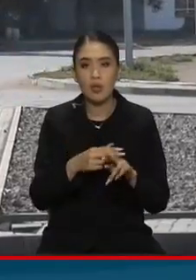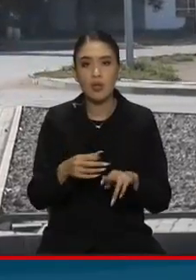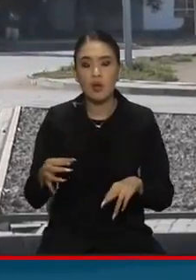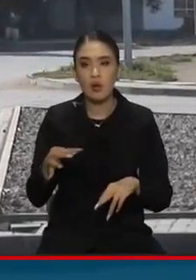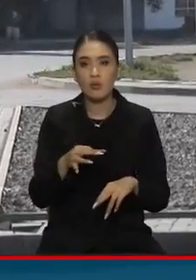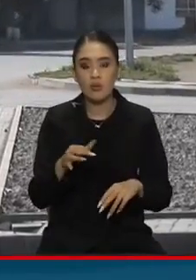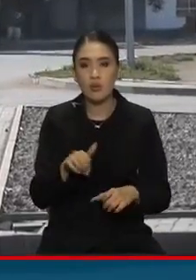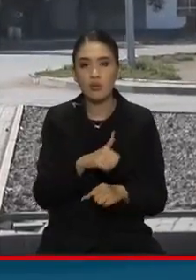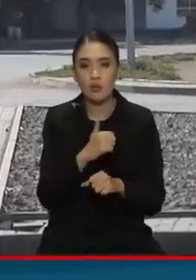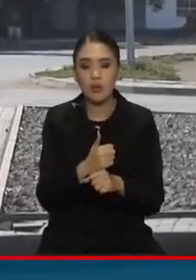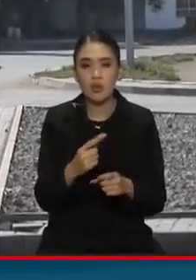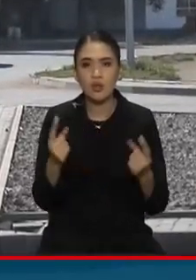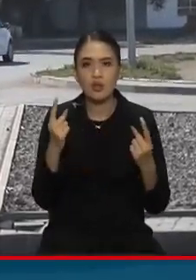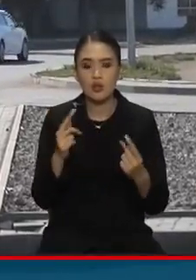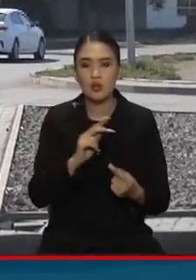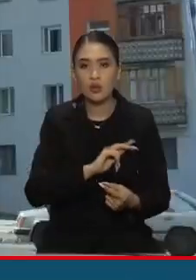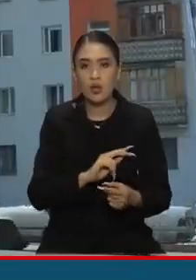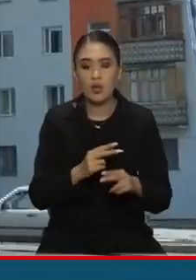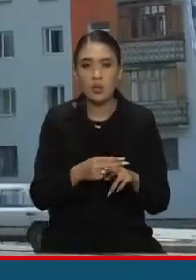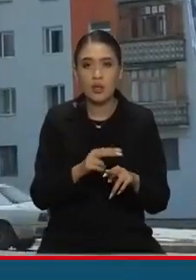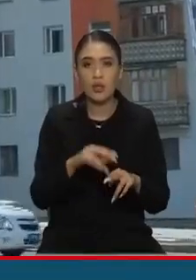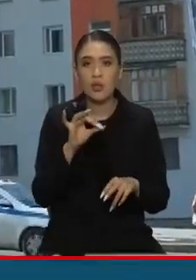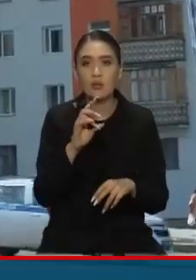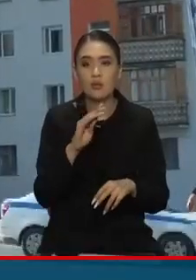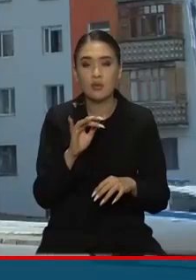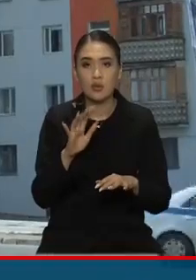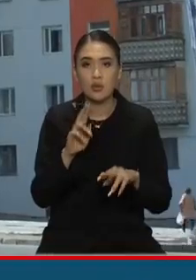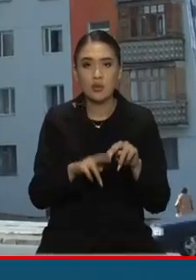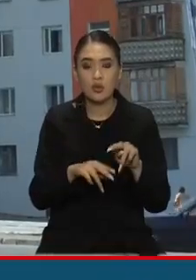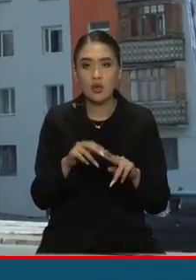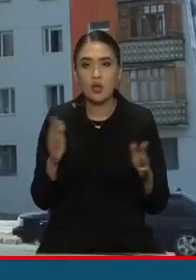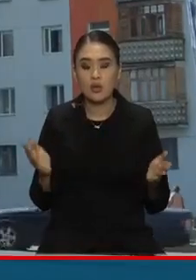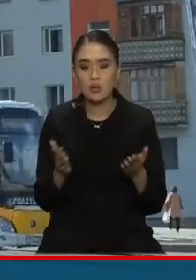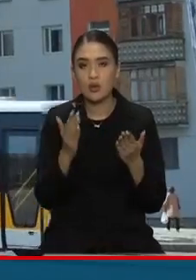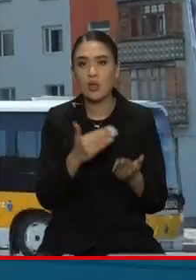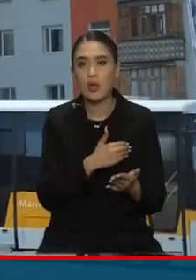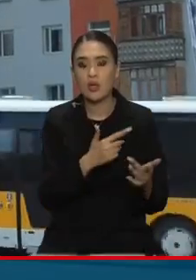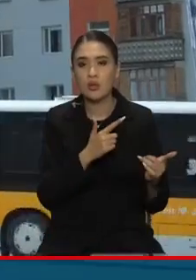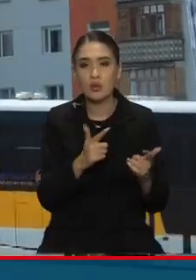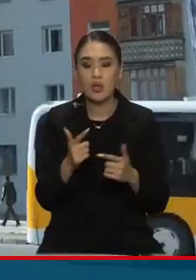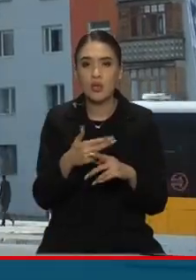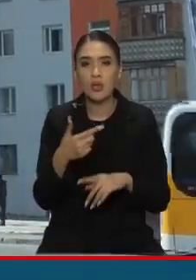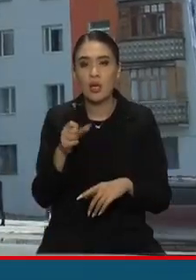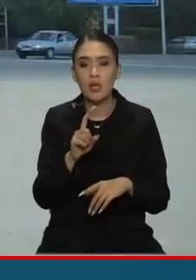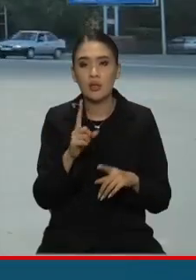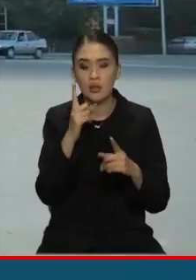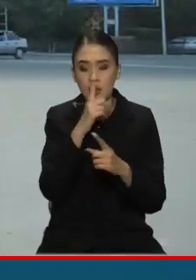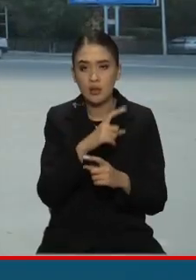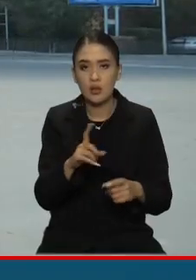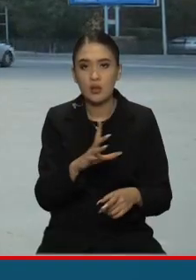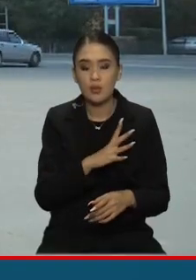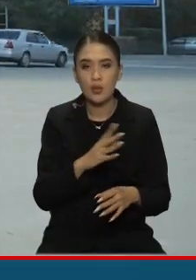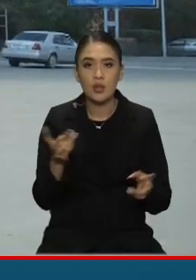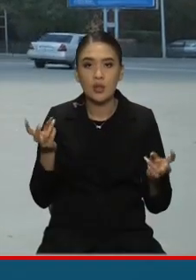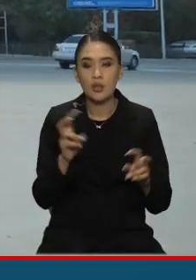ірі компанияларға ұсыныс жасаған, қажетті инфрақұрылымын жасап қолдауға әзір. Алайда шалғайдағы өңірге газ таратушы мекемелердің келгісі